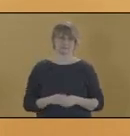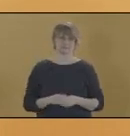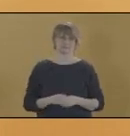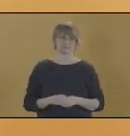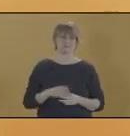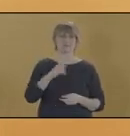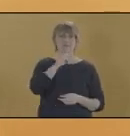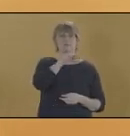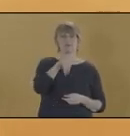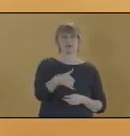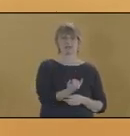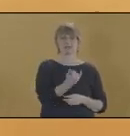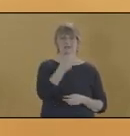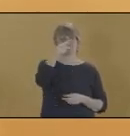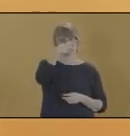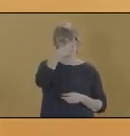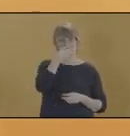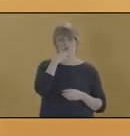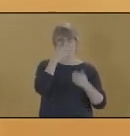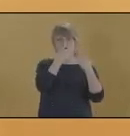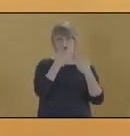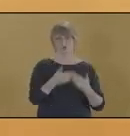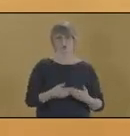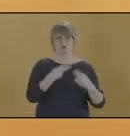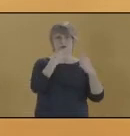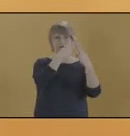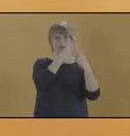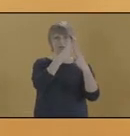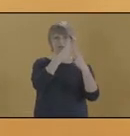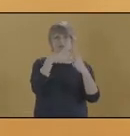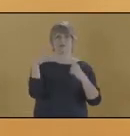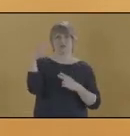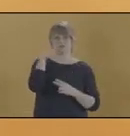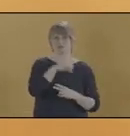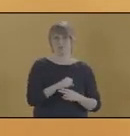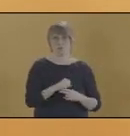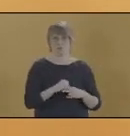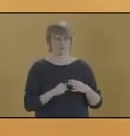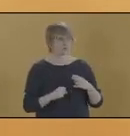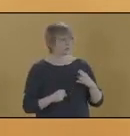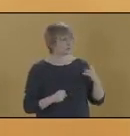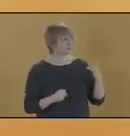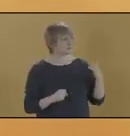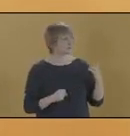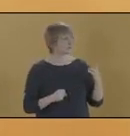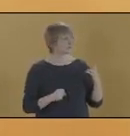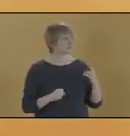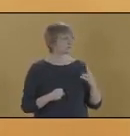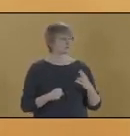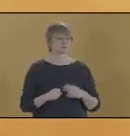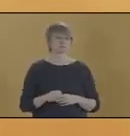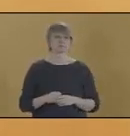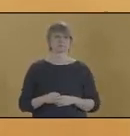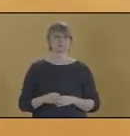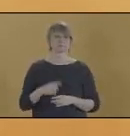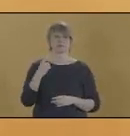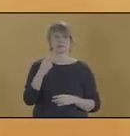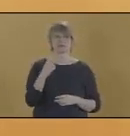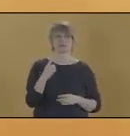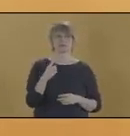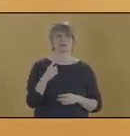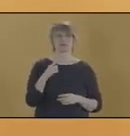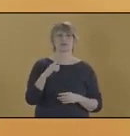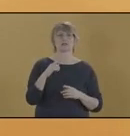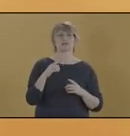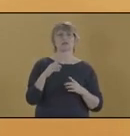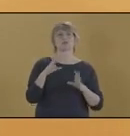einen kurzen Einblick geben. Das eine ist Hashtag Verschwörung. Das ist, wir haben da ein Toolkit entwickelt